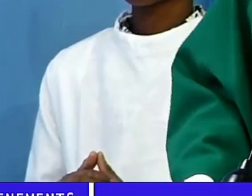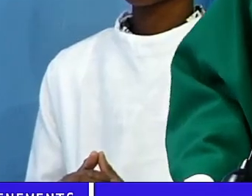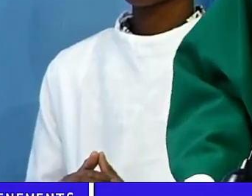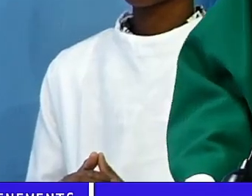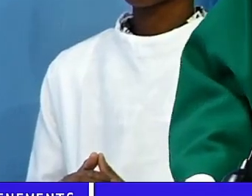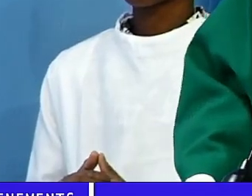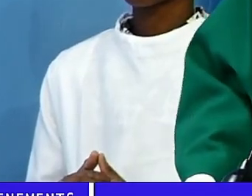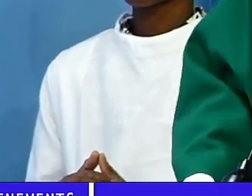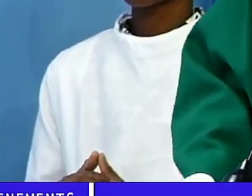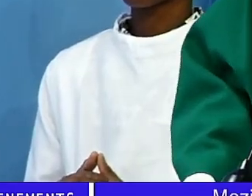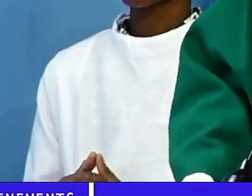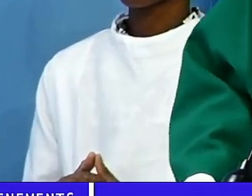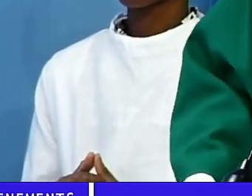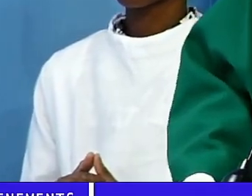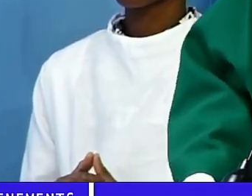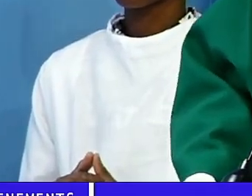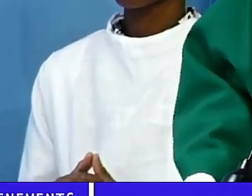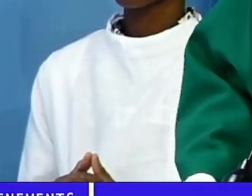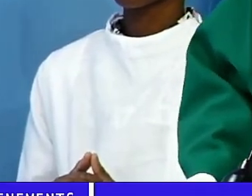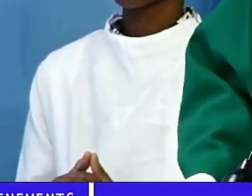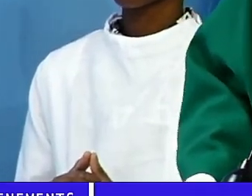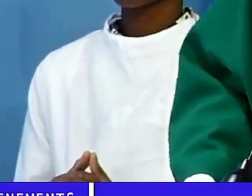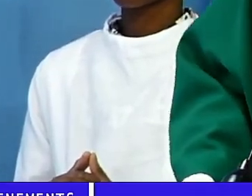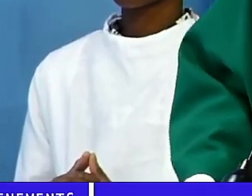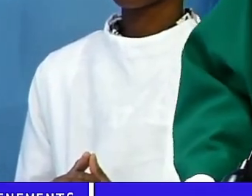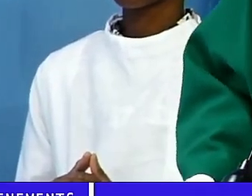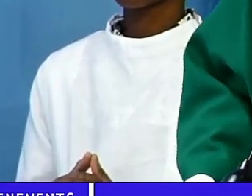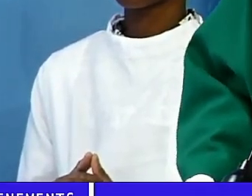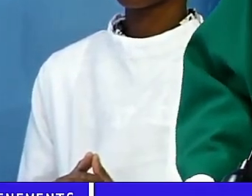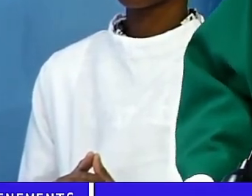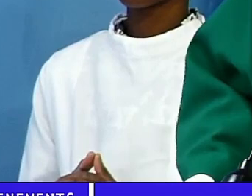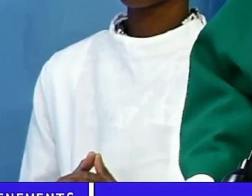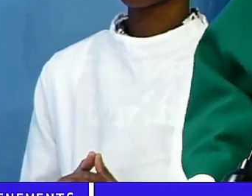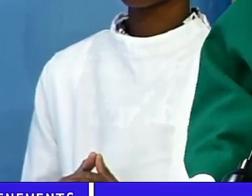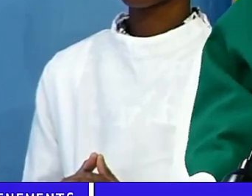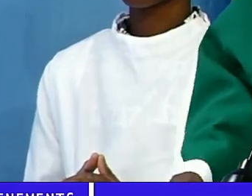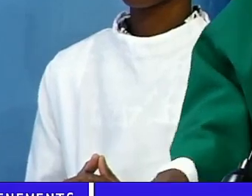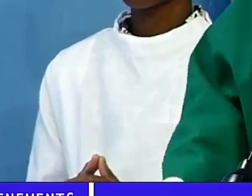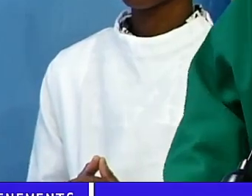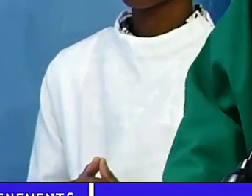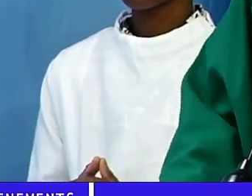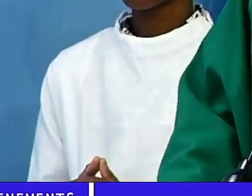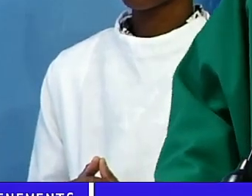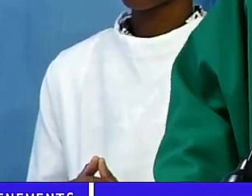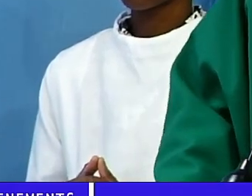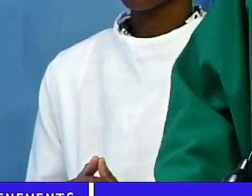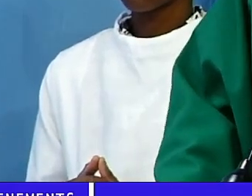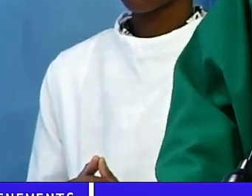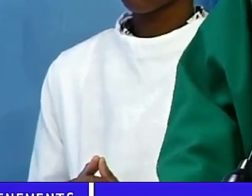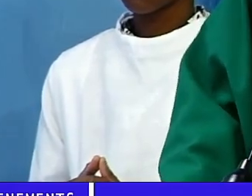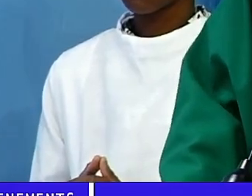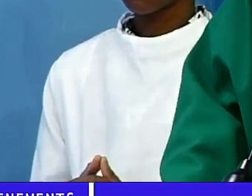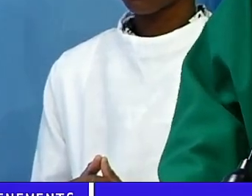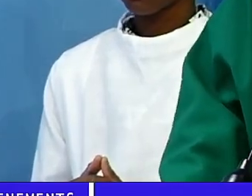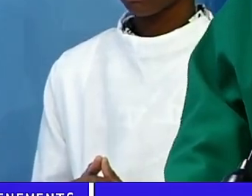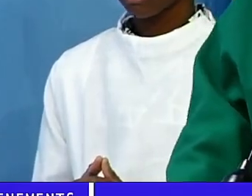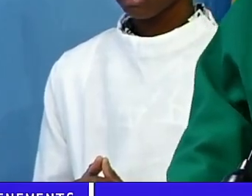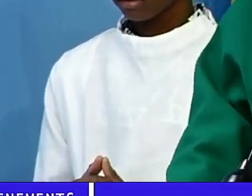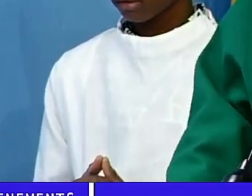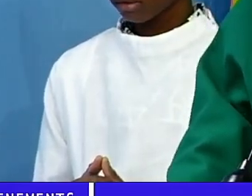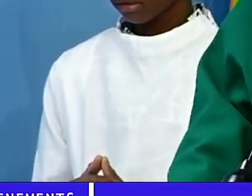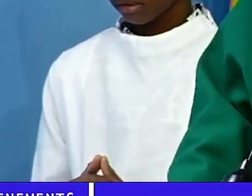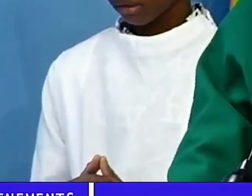rentré, toujours dit bon Dieu, merci. Parce que chaque seconde dans la vie, il y a un monde qui vit en